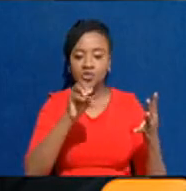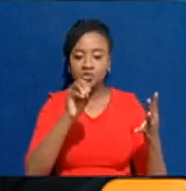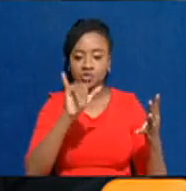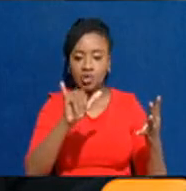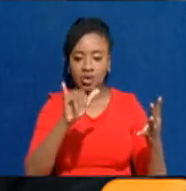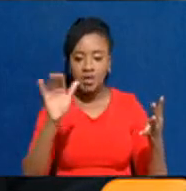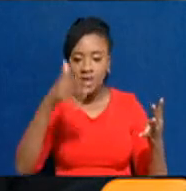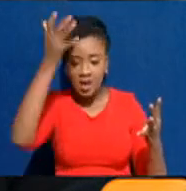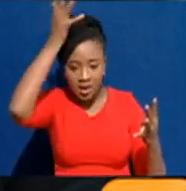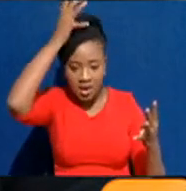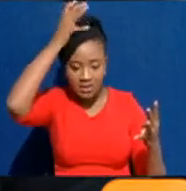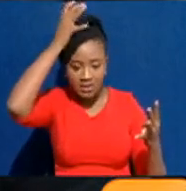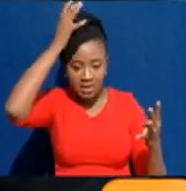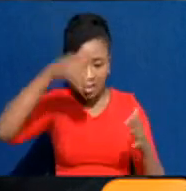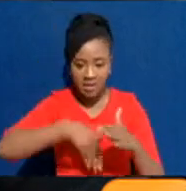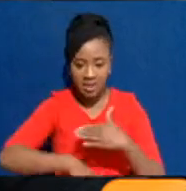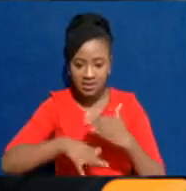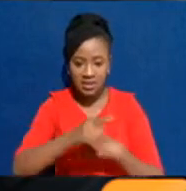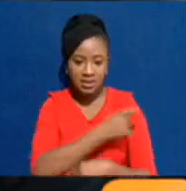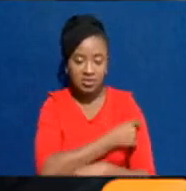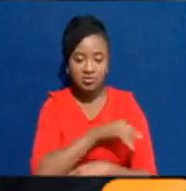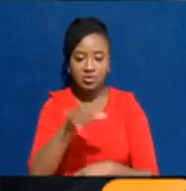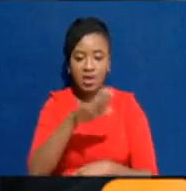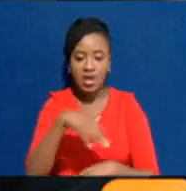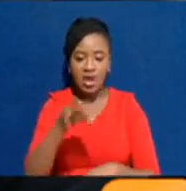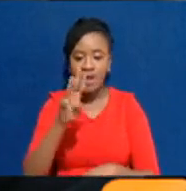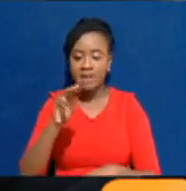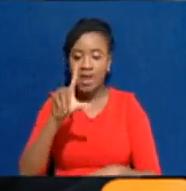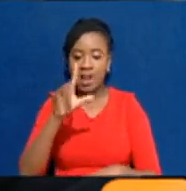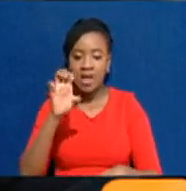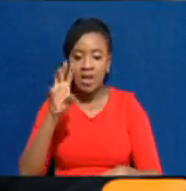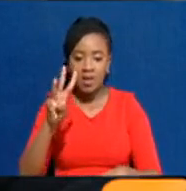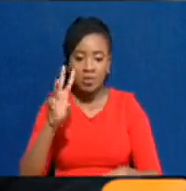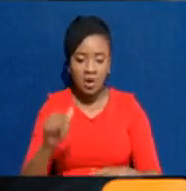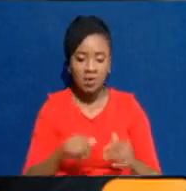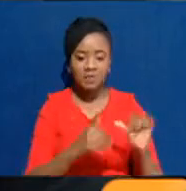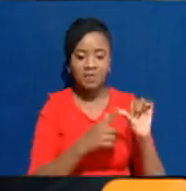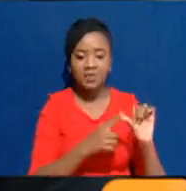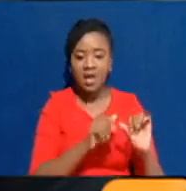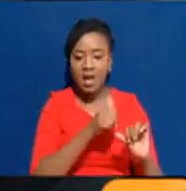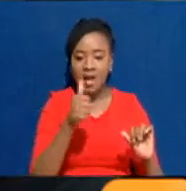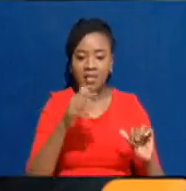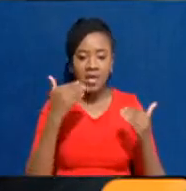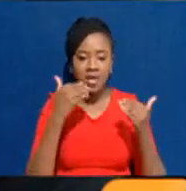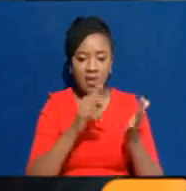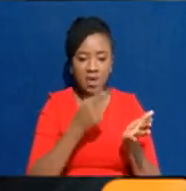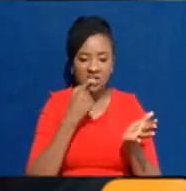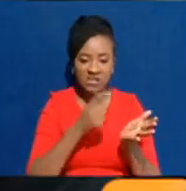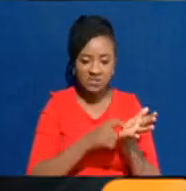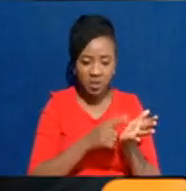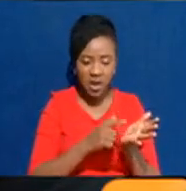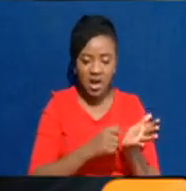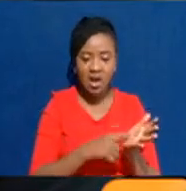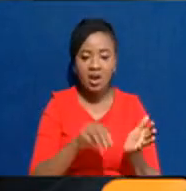Hospital in Malewa Street, Kamkunji, Afya Bora Hospital Annex in Wanguru, Mwea, Jekim